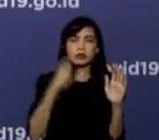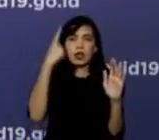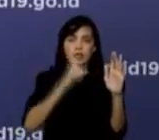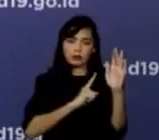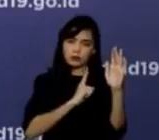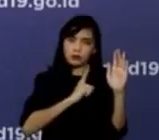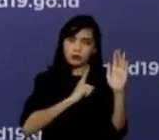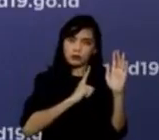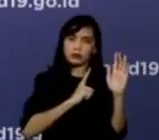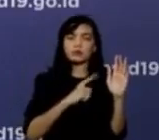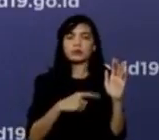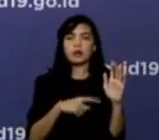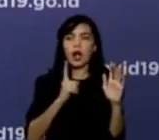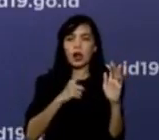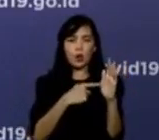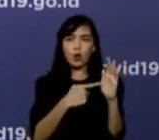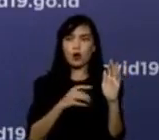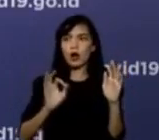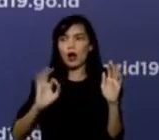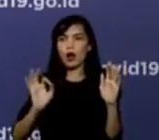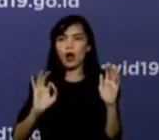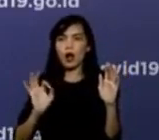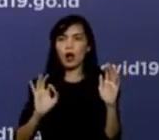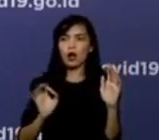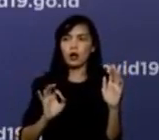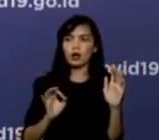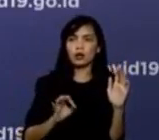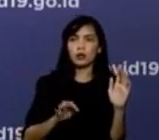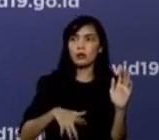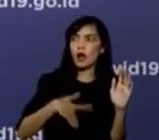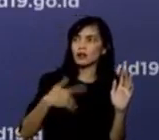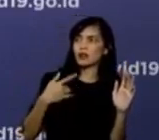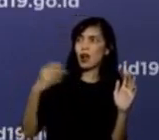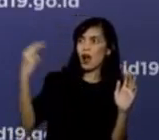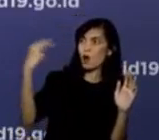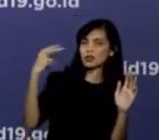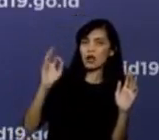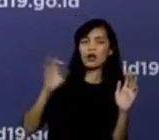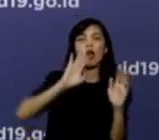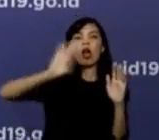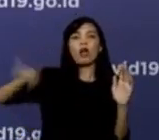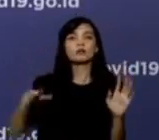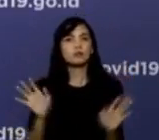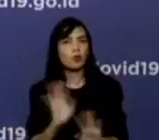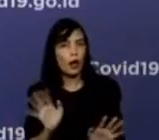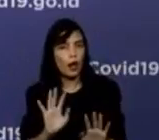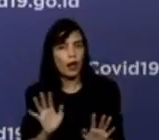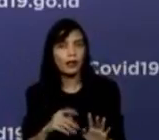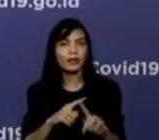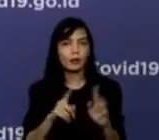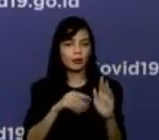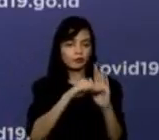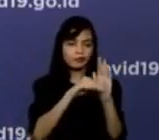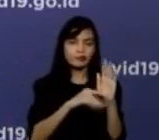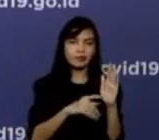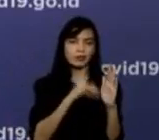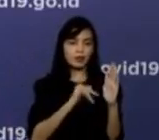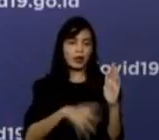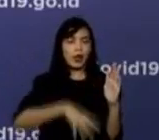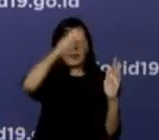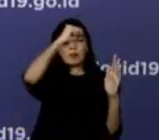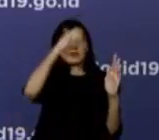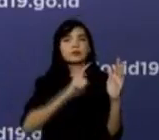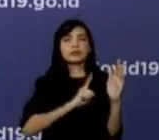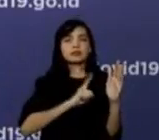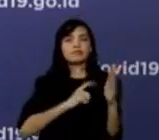Sebaliknya, tidak melakukan itu manakala merasa tidak ada yang mengawasinya. Saudara-saudara, mari kita jalankan ini